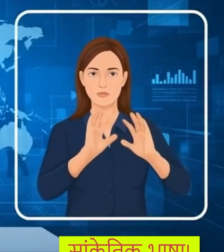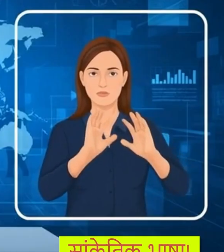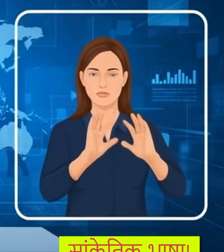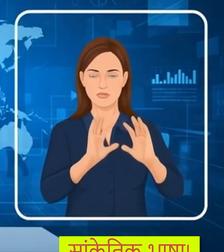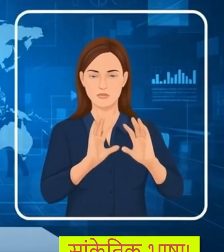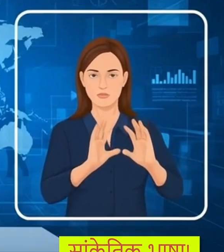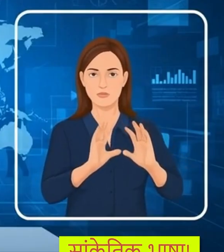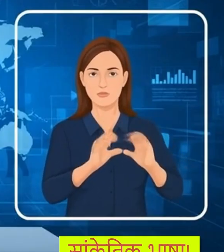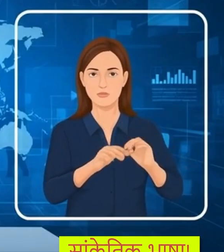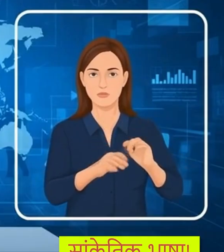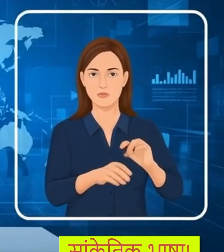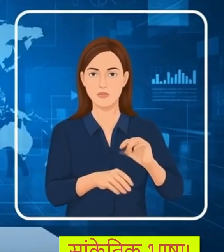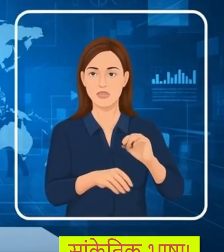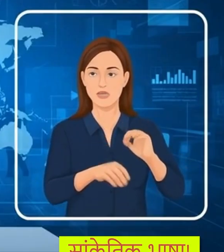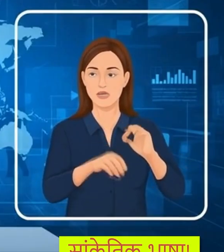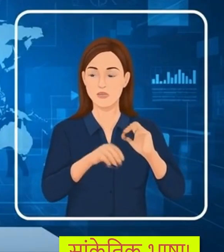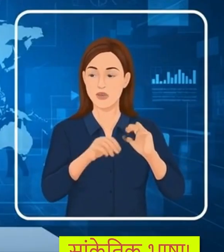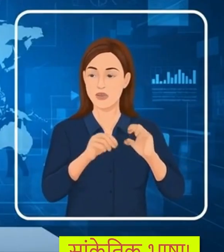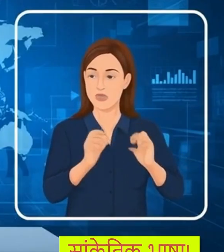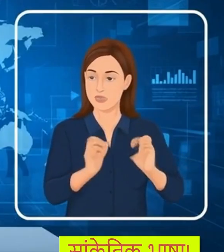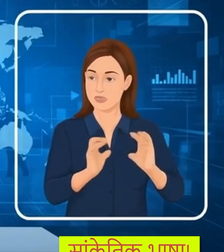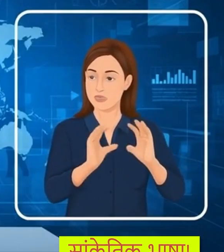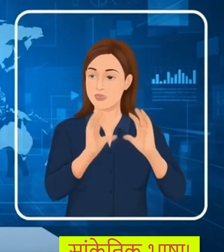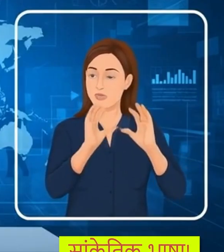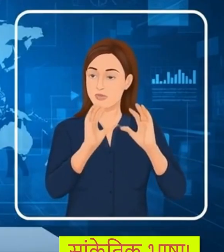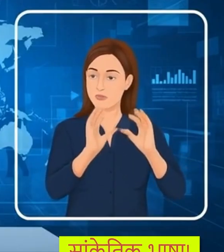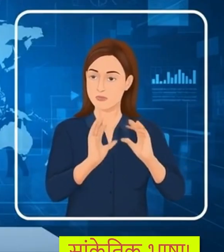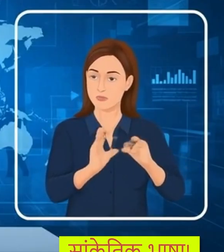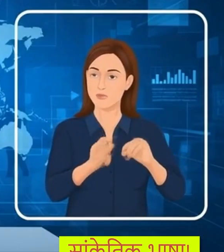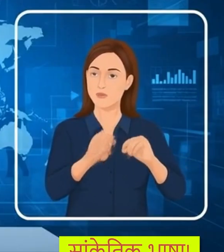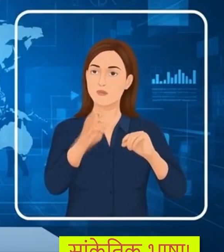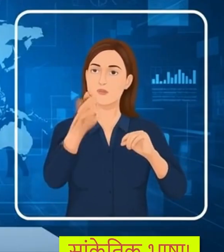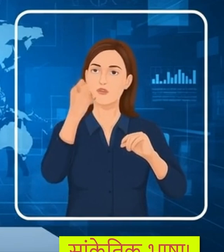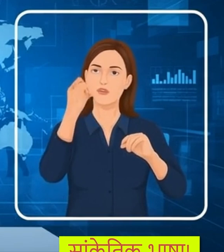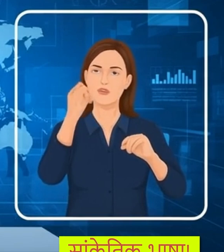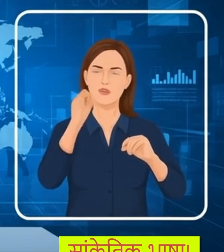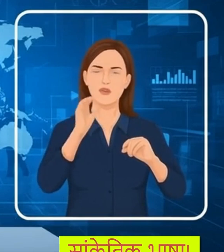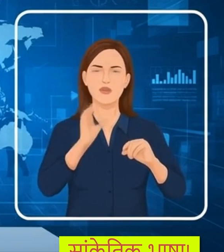करताना तुम्ही पाहिले असेल.